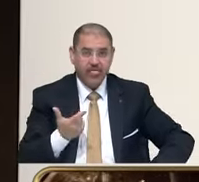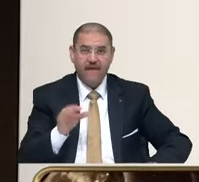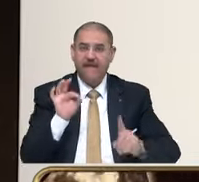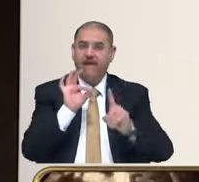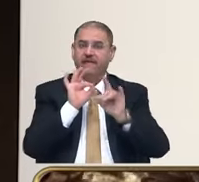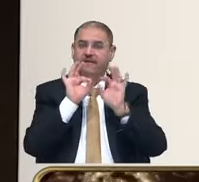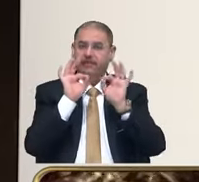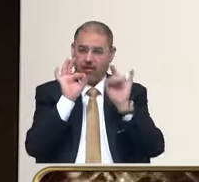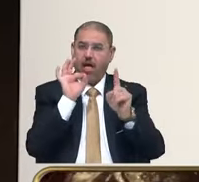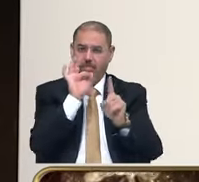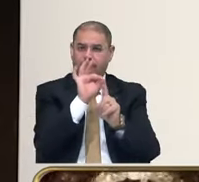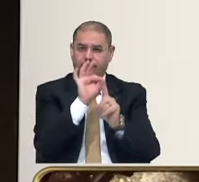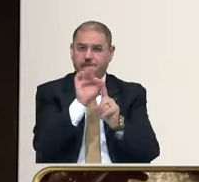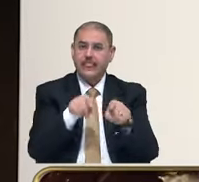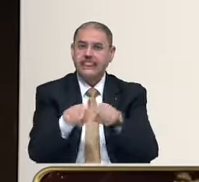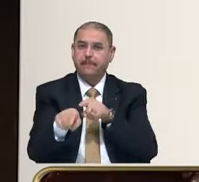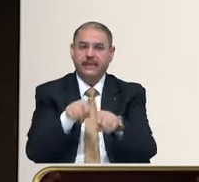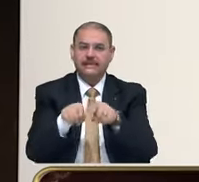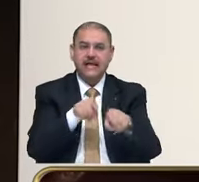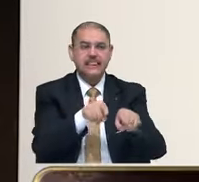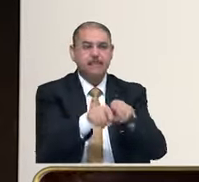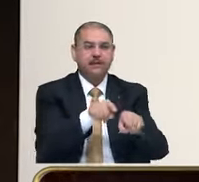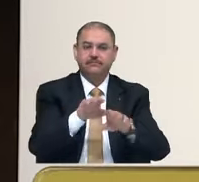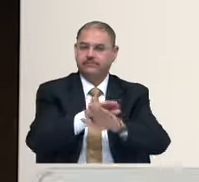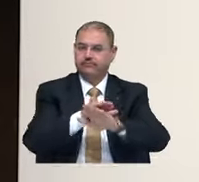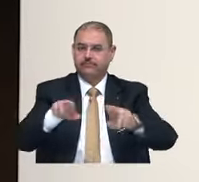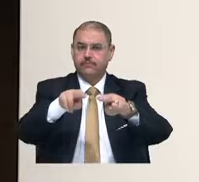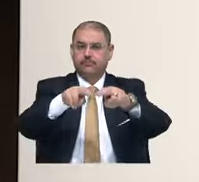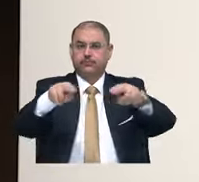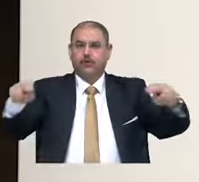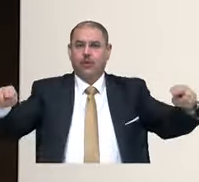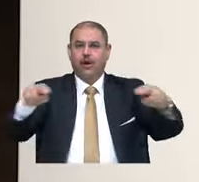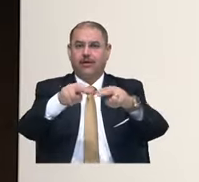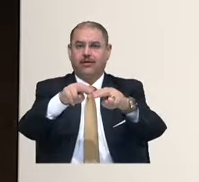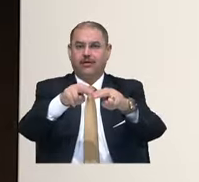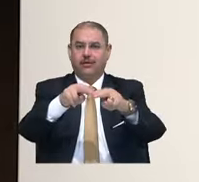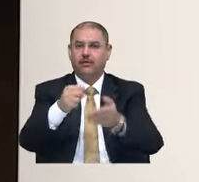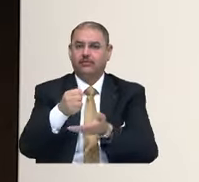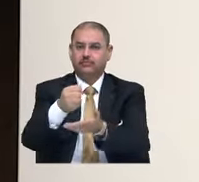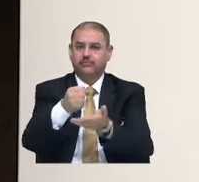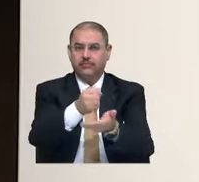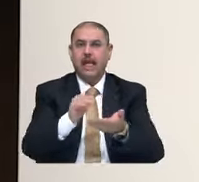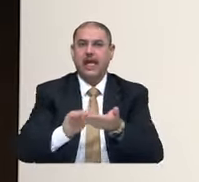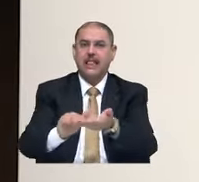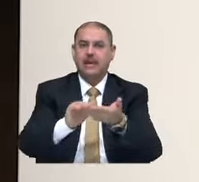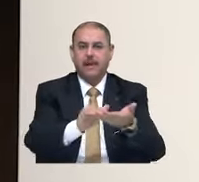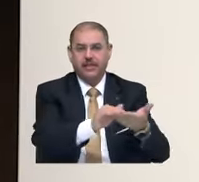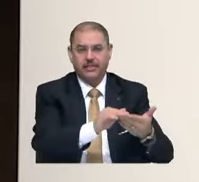المستهدفة، بنعمل على عدم التمييز بيناتهم، المساواة في تقديم الخدمات واستلام الخدمات.